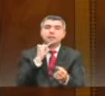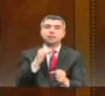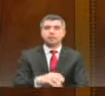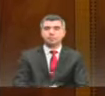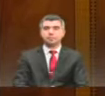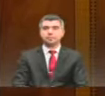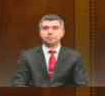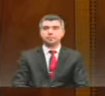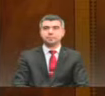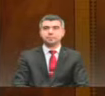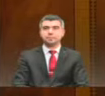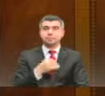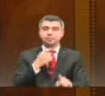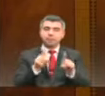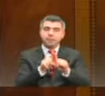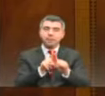هي مفاتيح